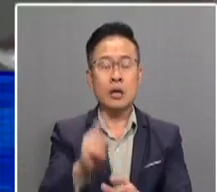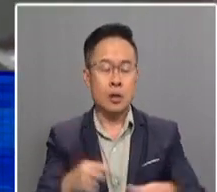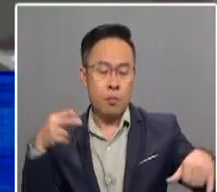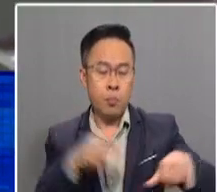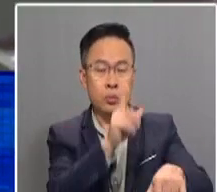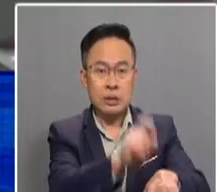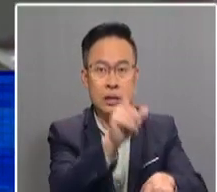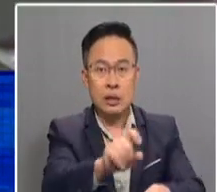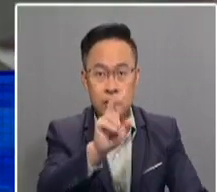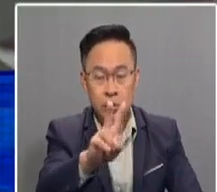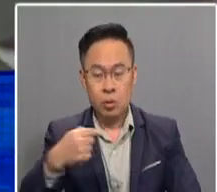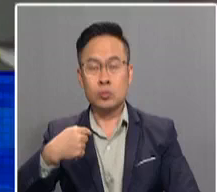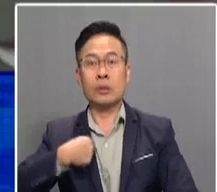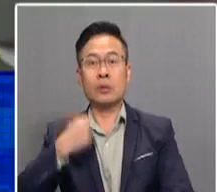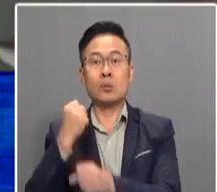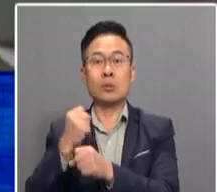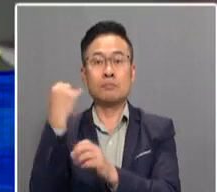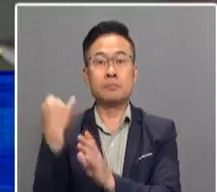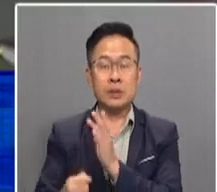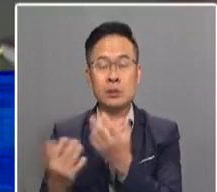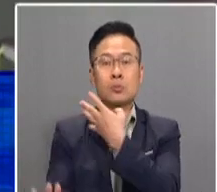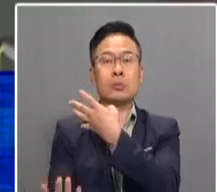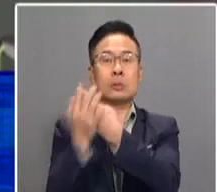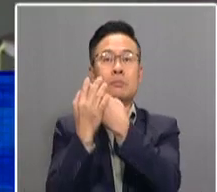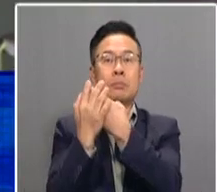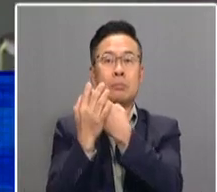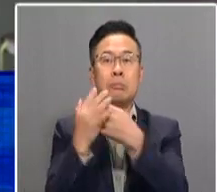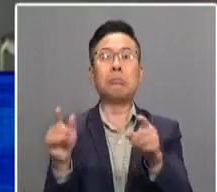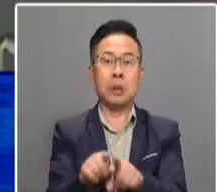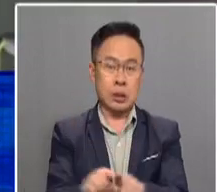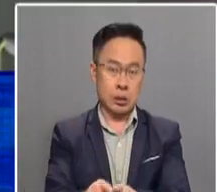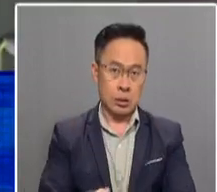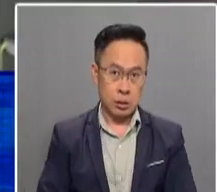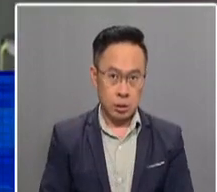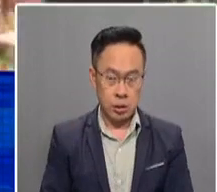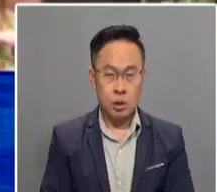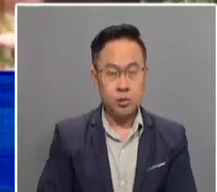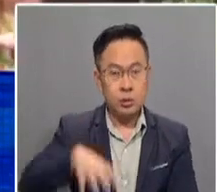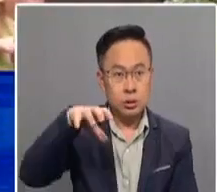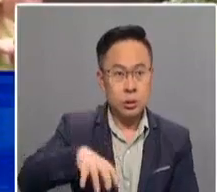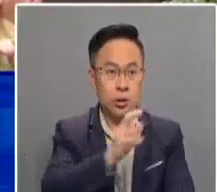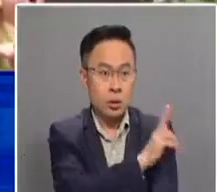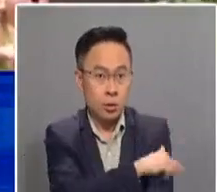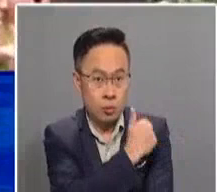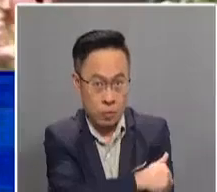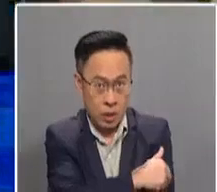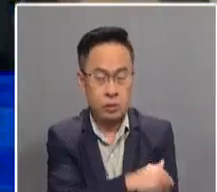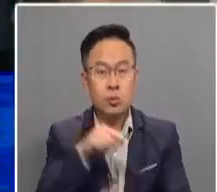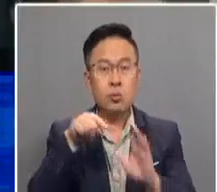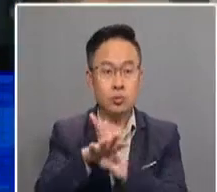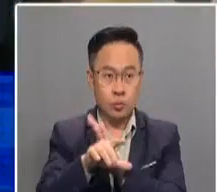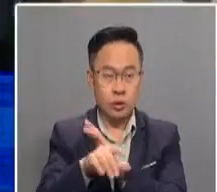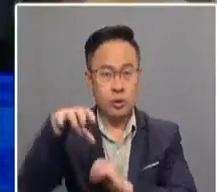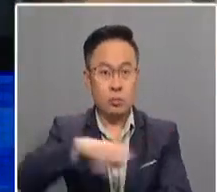ติดคุกสิคะใช่ไหมฮะก็คือต้องไปใช้โทษในเรือนจำนะคุณผู้ชมนะส่วนบรรยากาศที่โรงพยาบาลชลบุรีนะคะซึ่งเป็นสถานที่รับศพของส